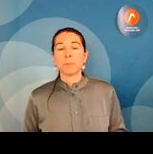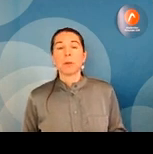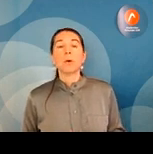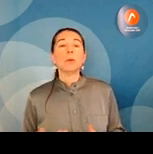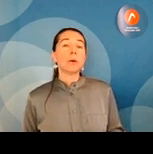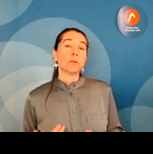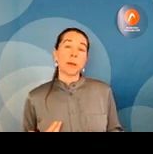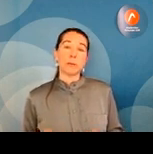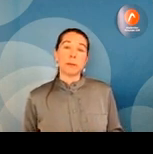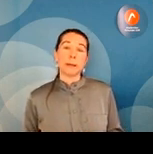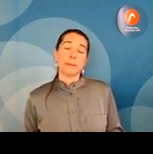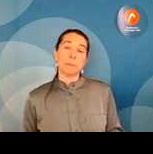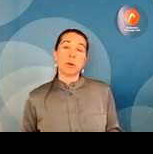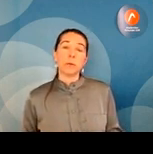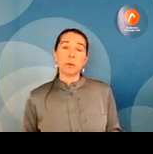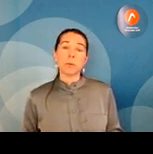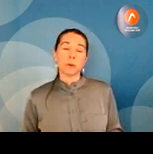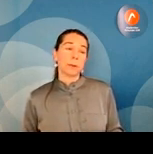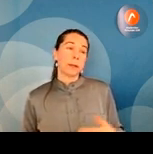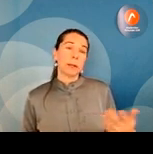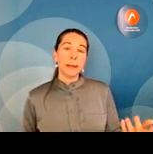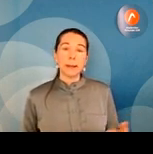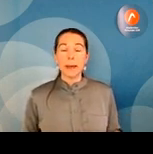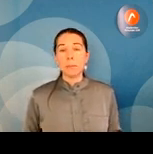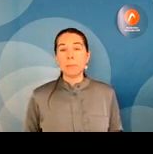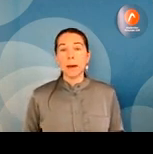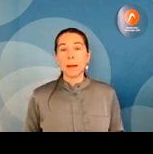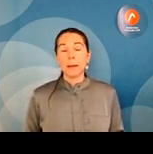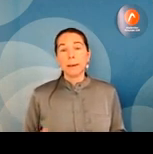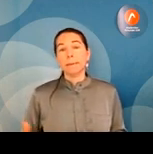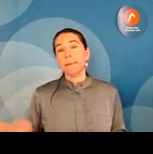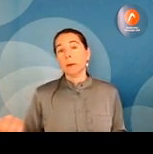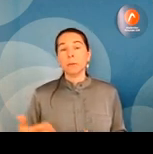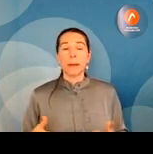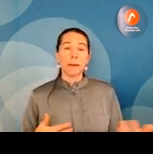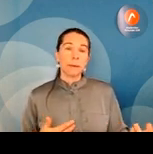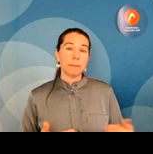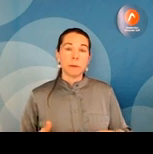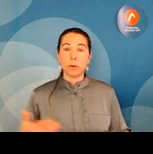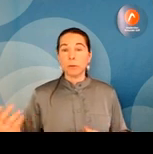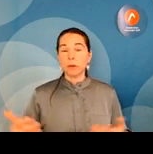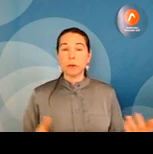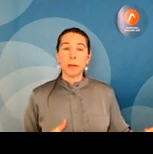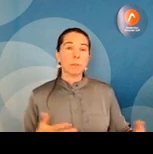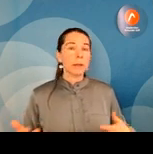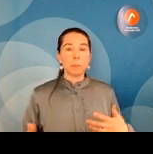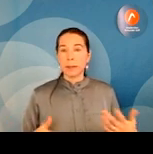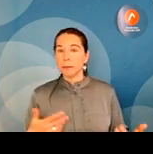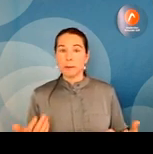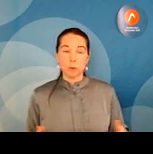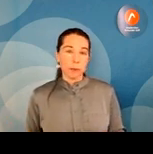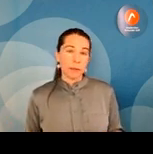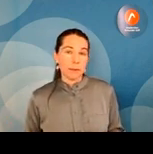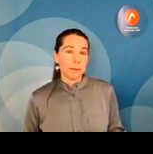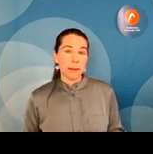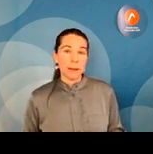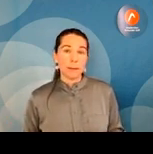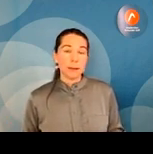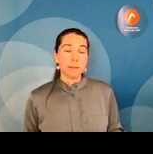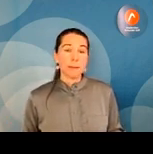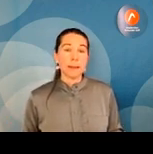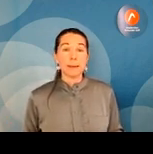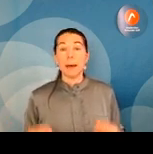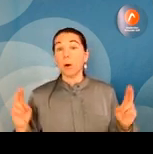ha. Och det är också därför vi lättare pratar om saker som att den är lillgammal. Av det här 30 eller nya 40. Att man inte beter sig det som vi